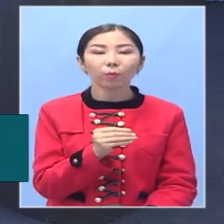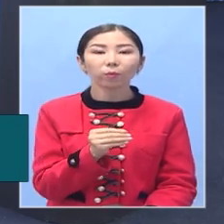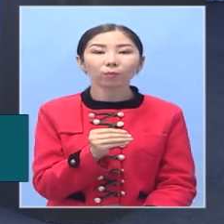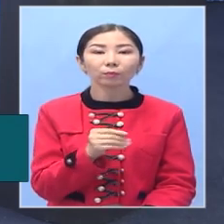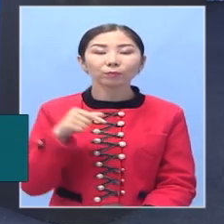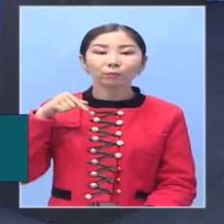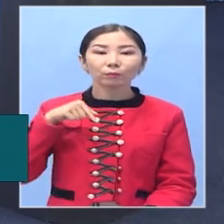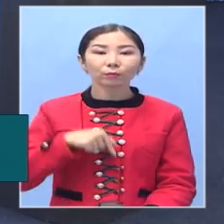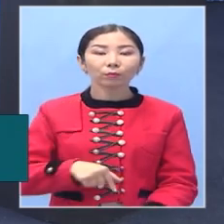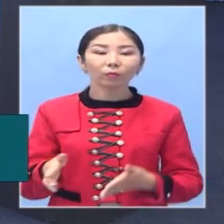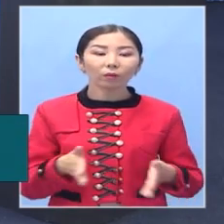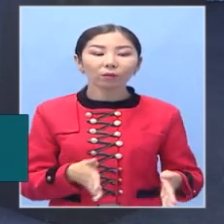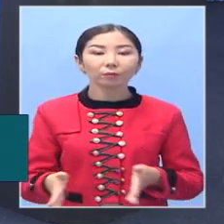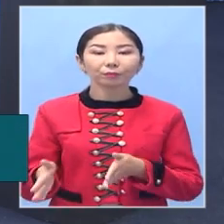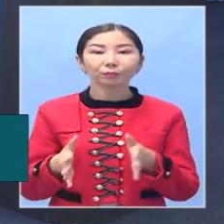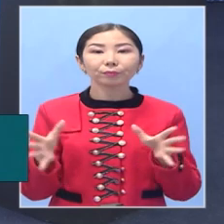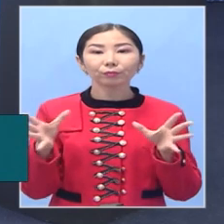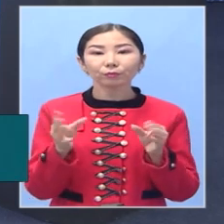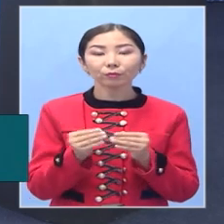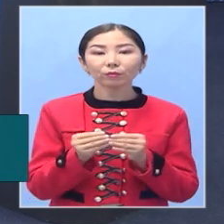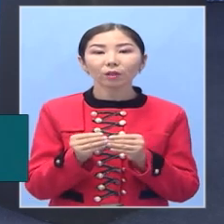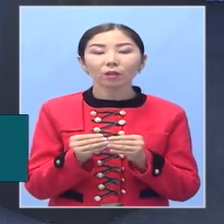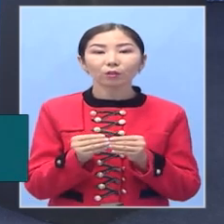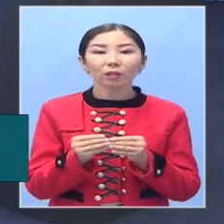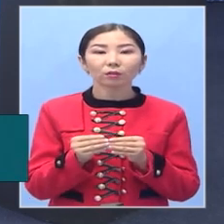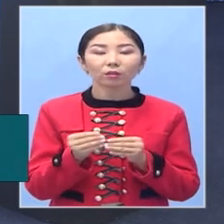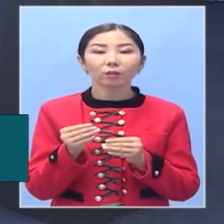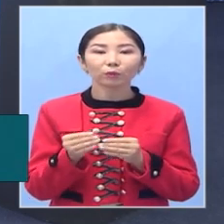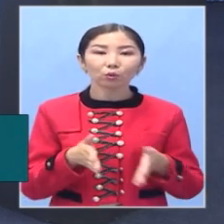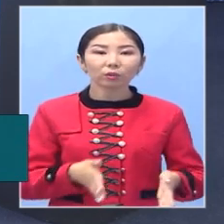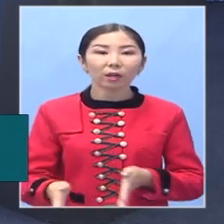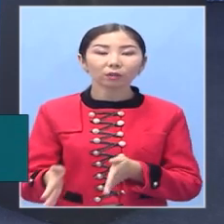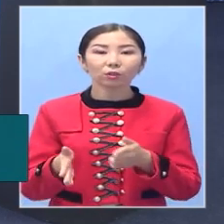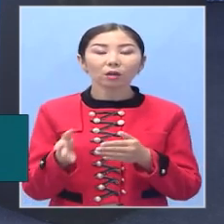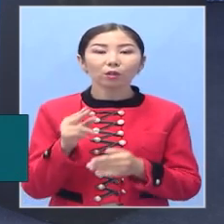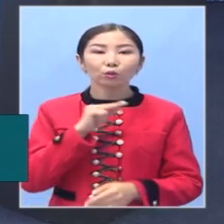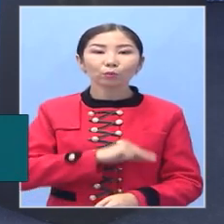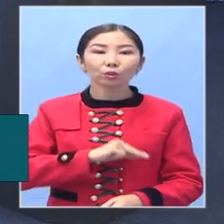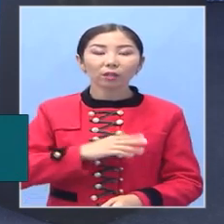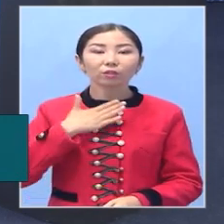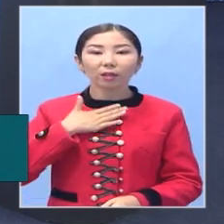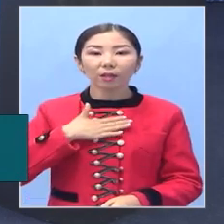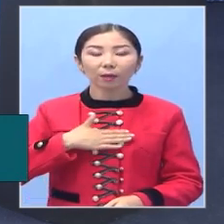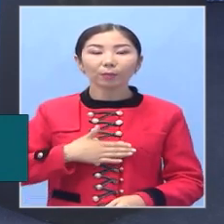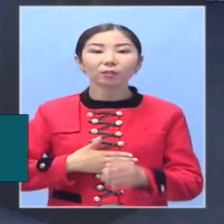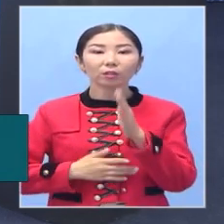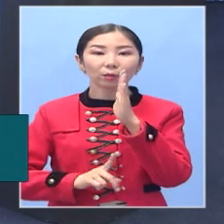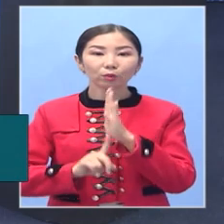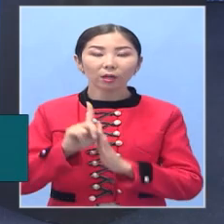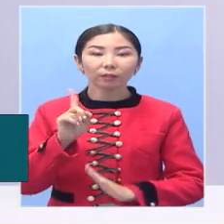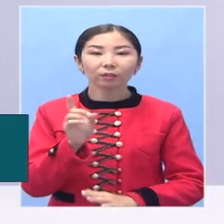ишкилик жолдорун жасоо боюнча энди бүгүнкү таңда жумуштары жайлап-жайлап башталып жатыр.